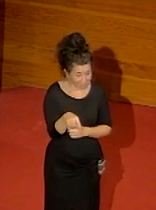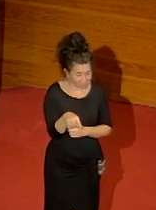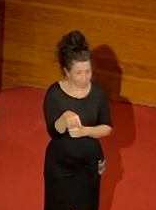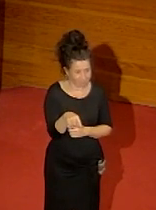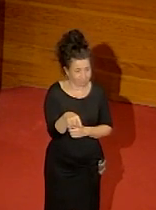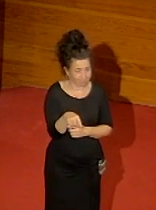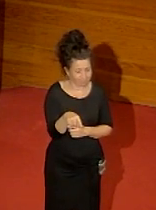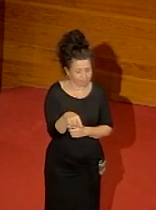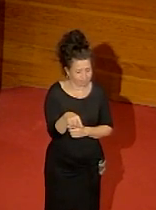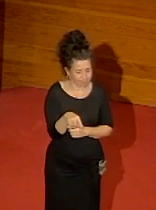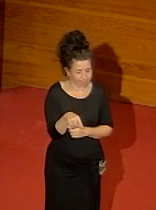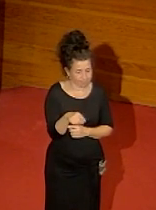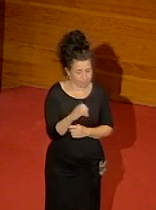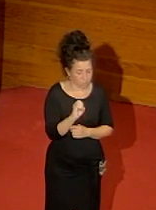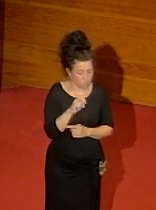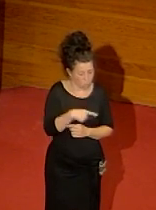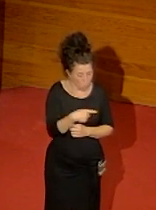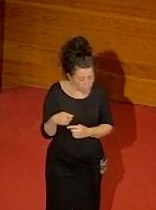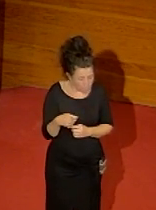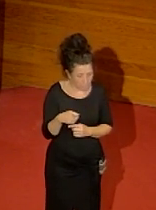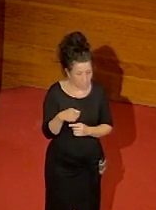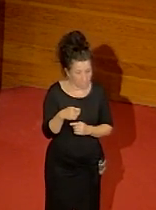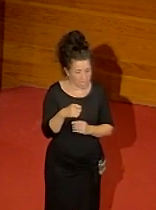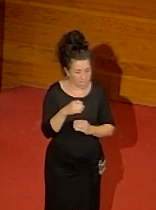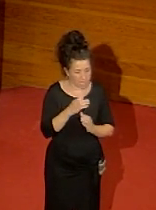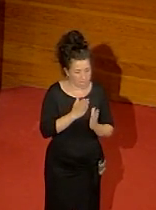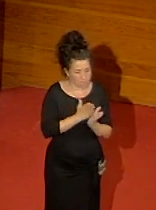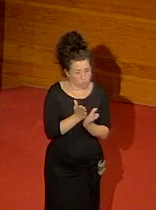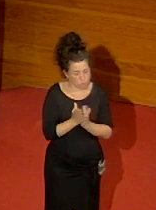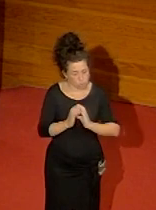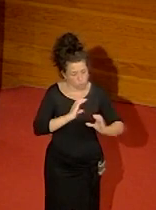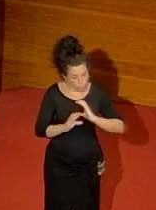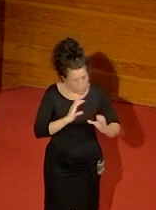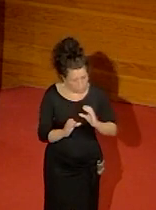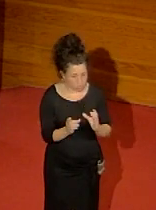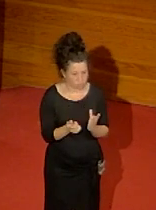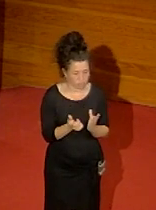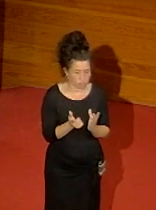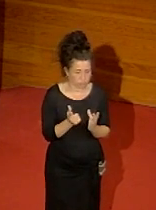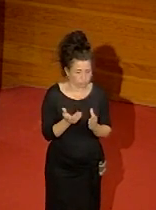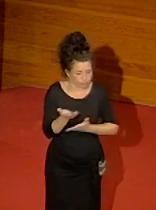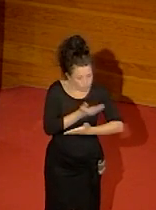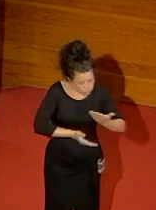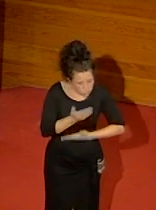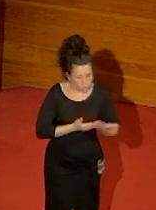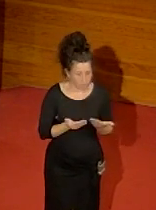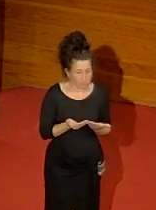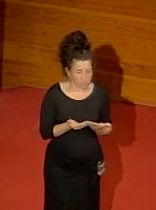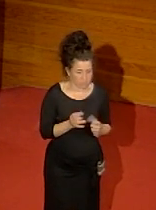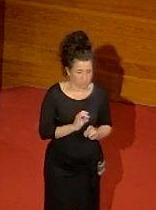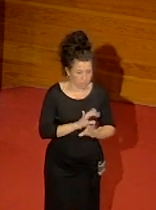eta komunikabideen arteko lankidetza hori bistakoa dela leku askotan, ez? Beti, azpiegitura lortzeko modu